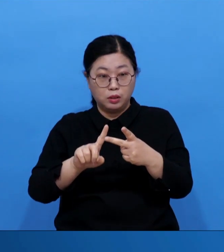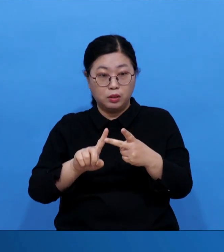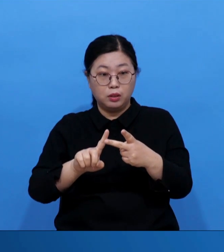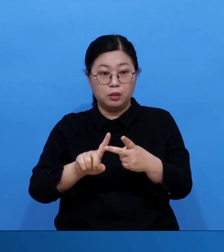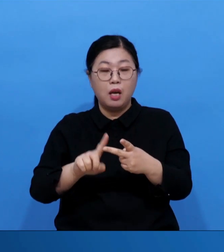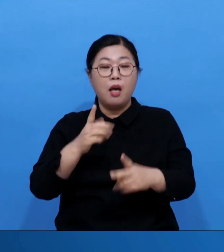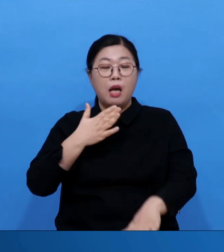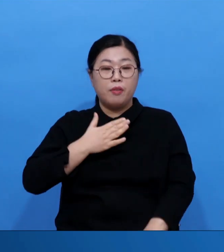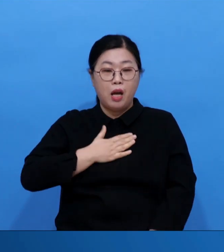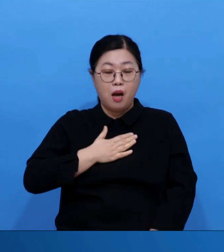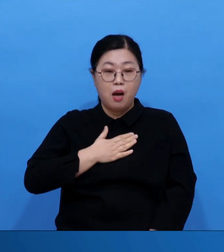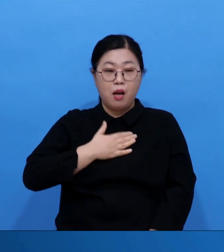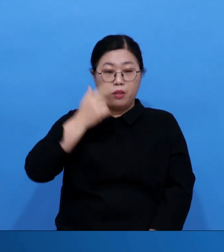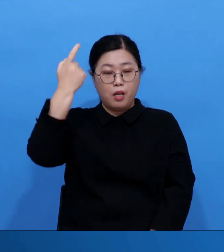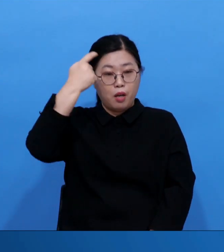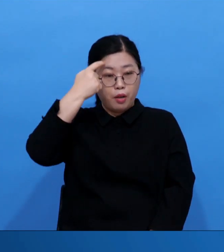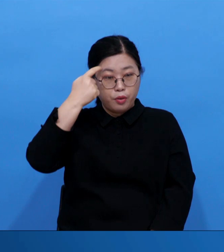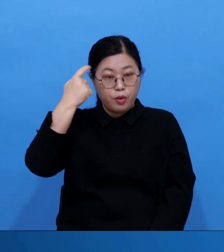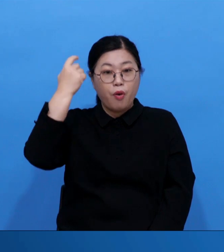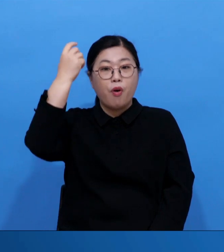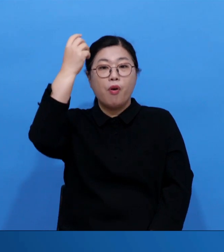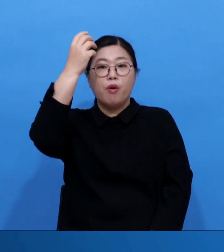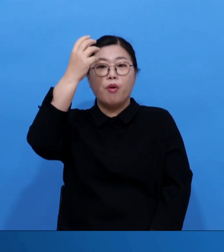어렵든지 나의